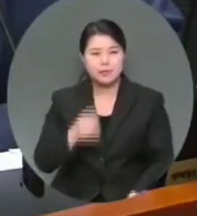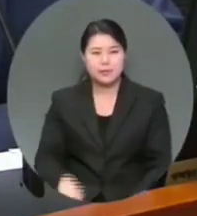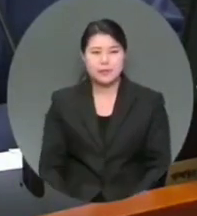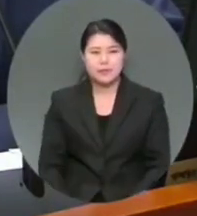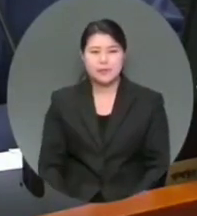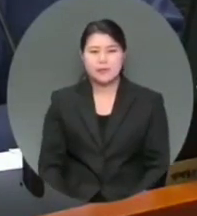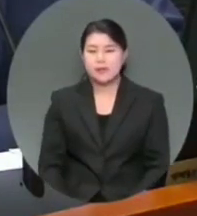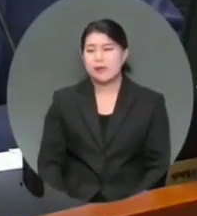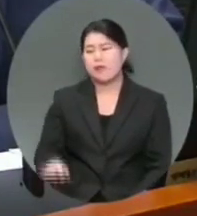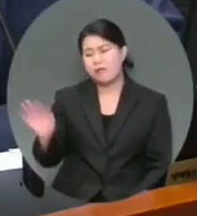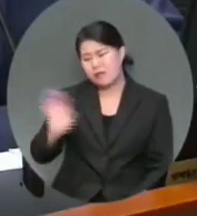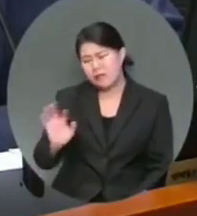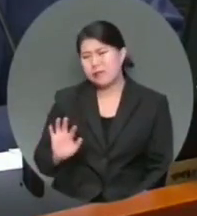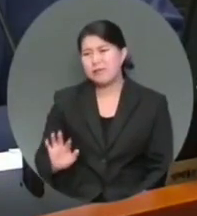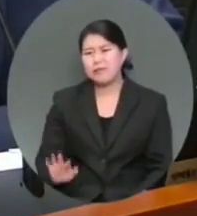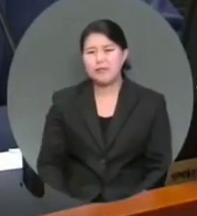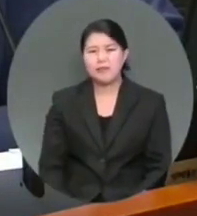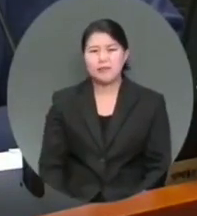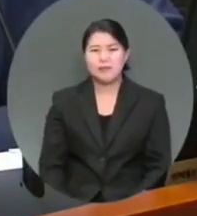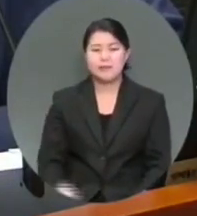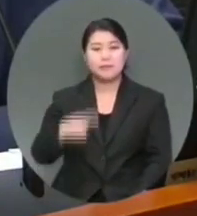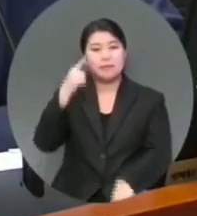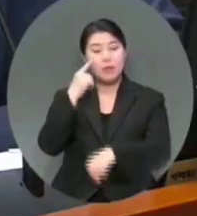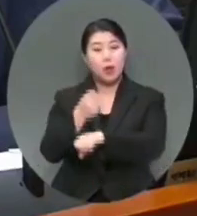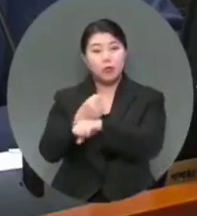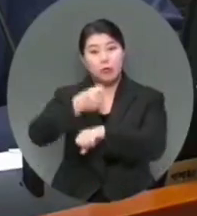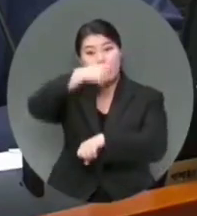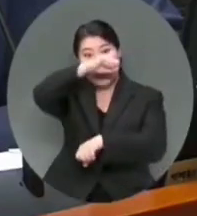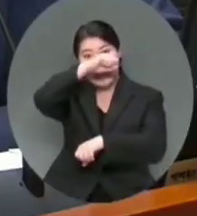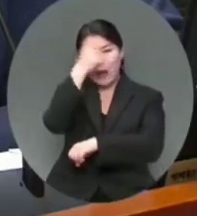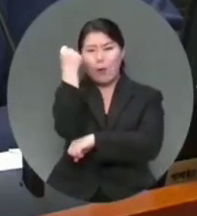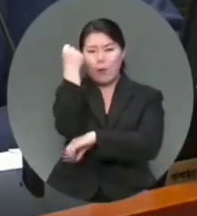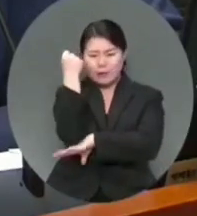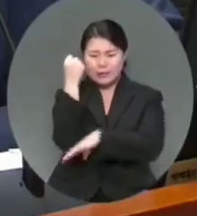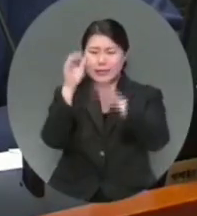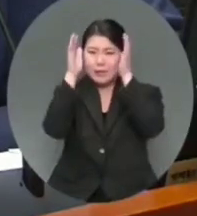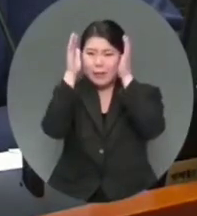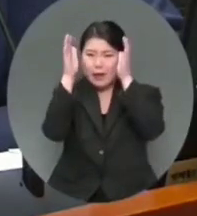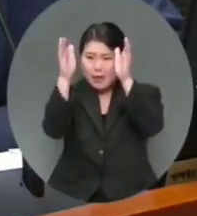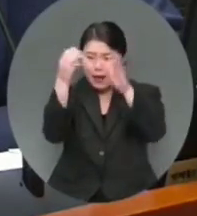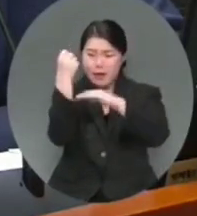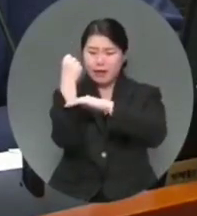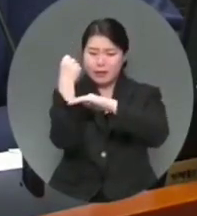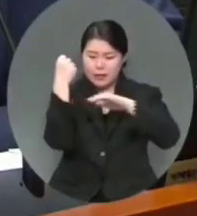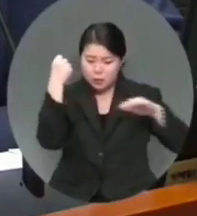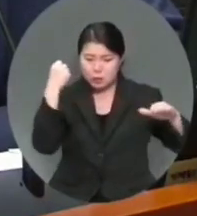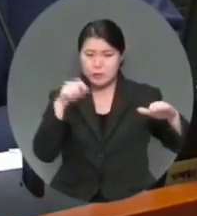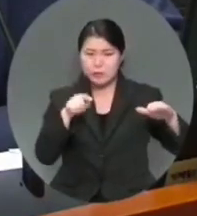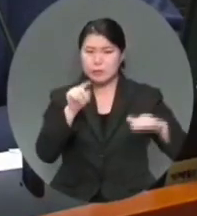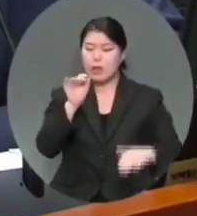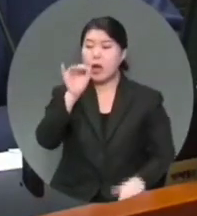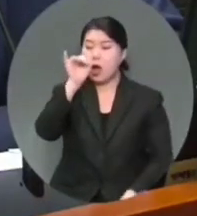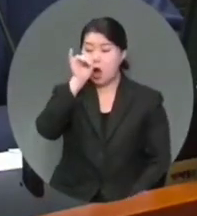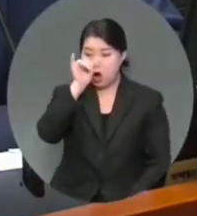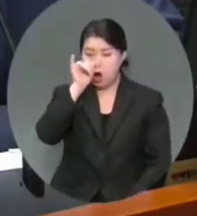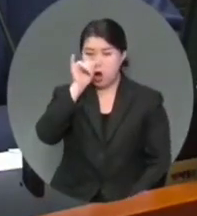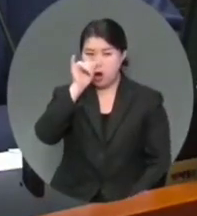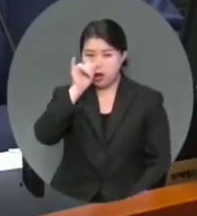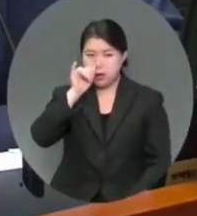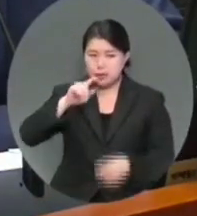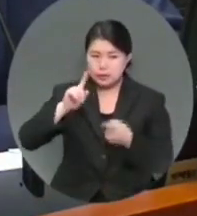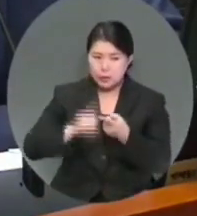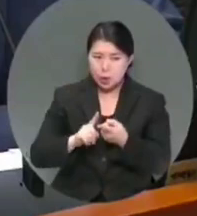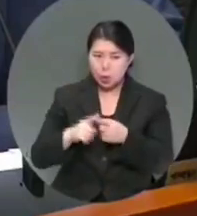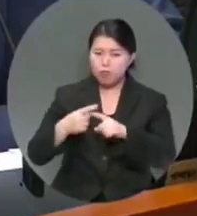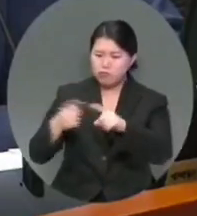그 얘기가 아니고요. 그 R&D 예산 편성의 원칙이나 방향 기준 이런 것들이 있는 상태에서 R&D 예산 편성